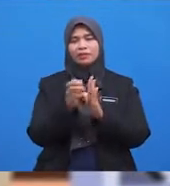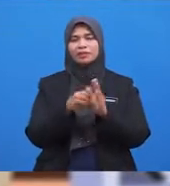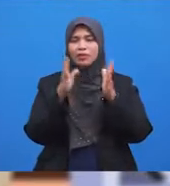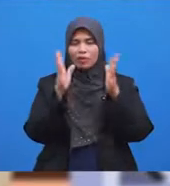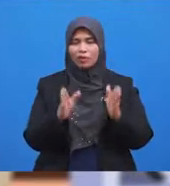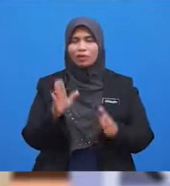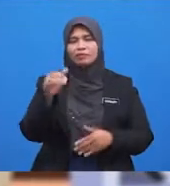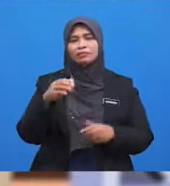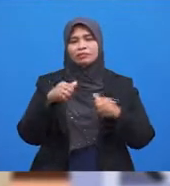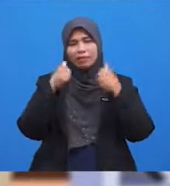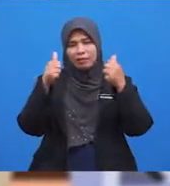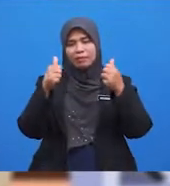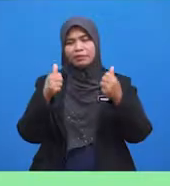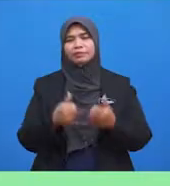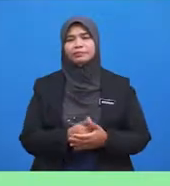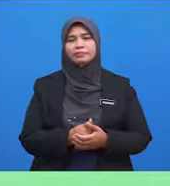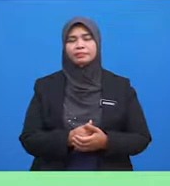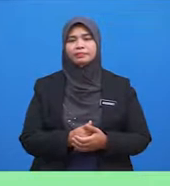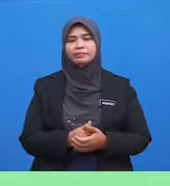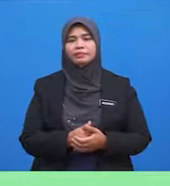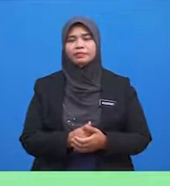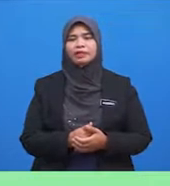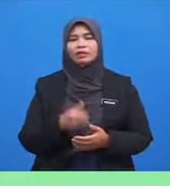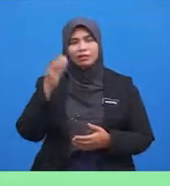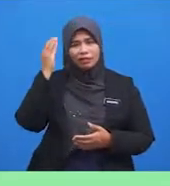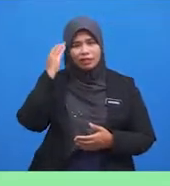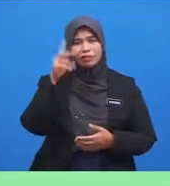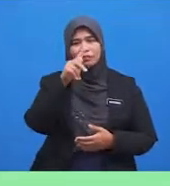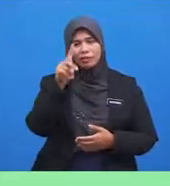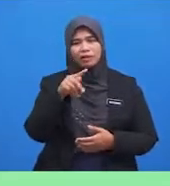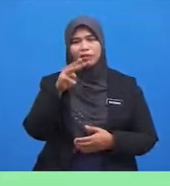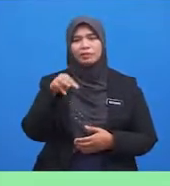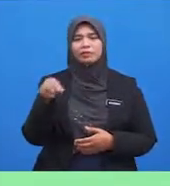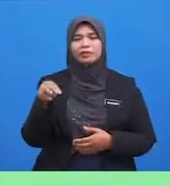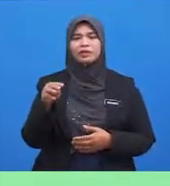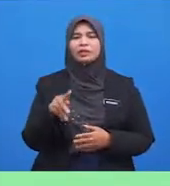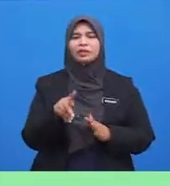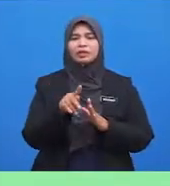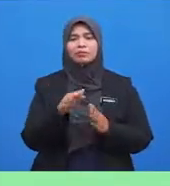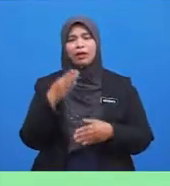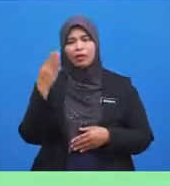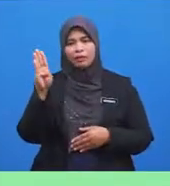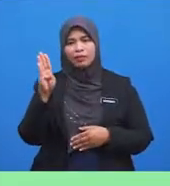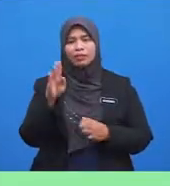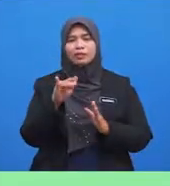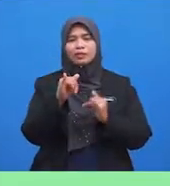yang hebat, bukan? Tahukah murid-murid